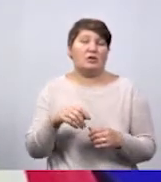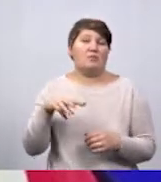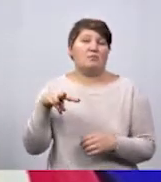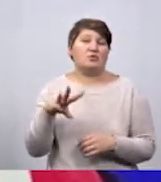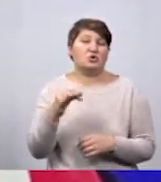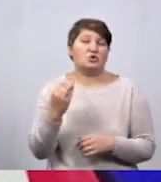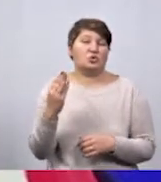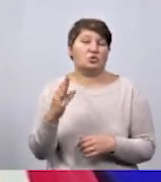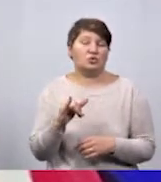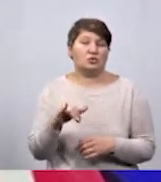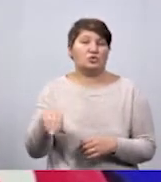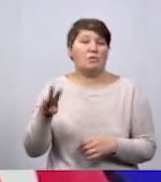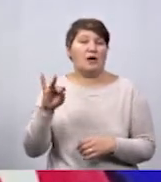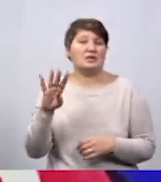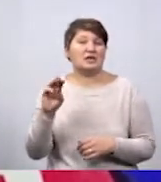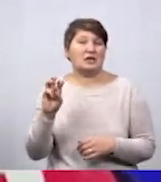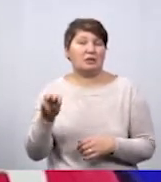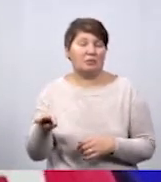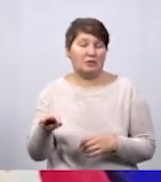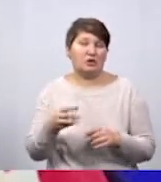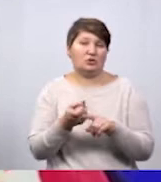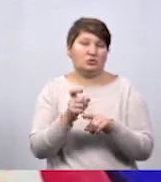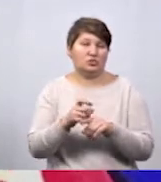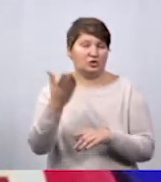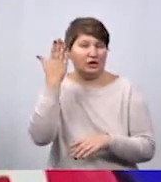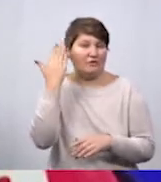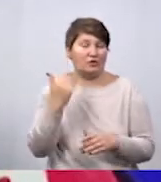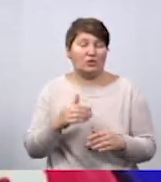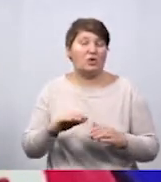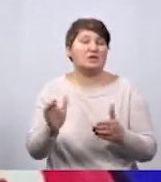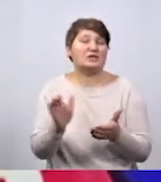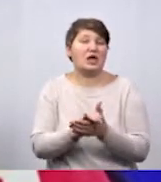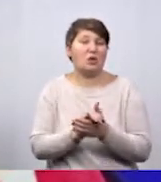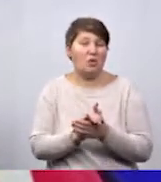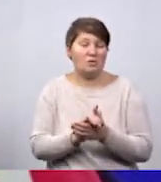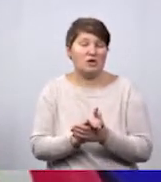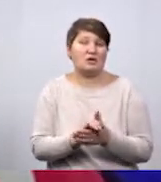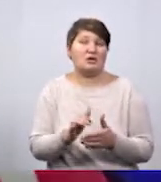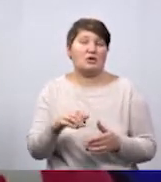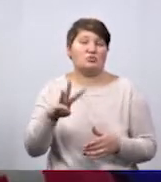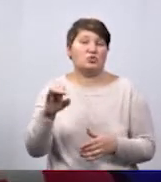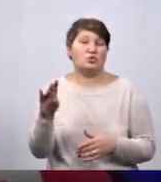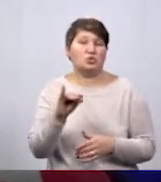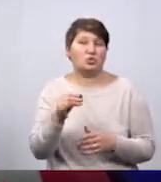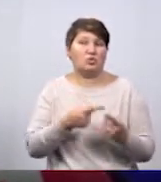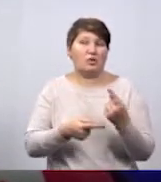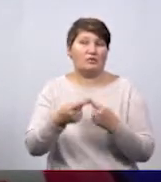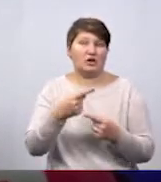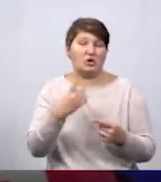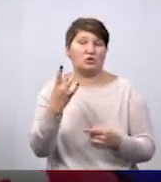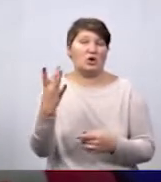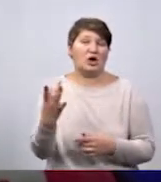і відеоператором цього ролику, дуже давно знайомі. Ми з Мішою поверталися одного разу з